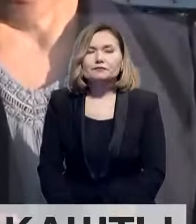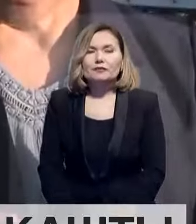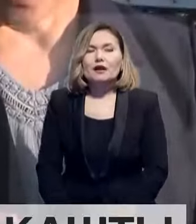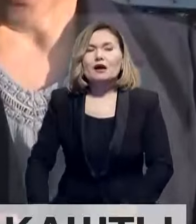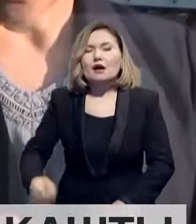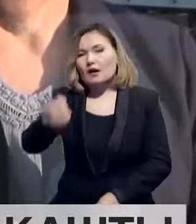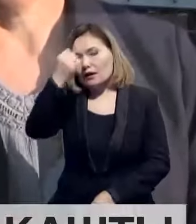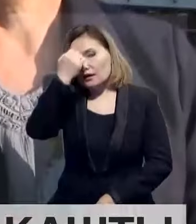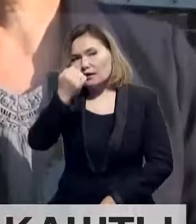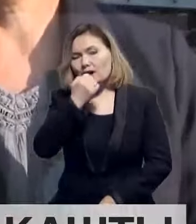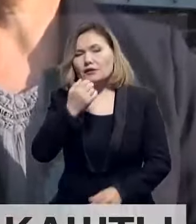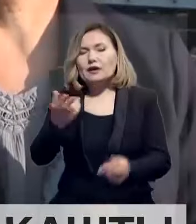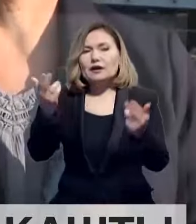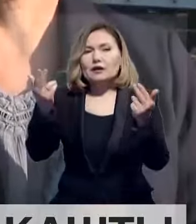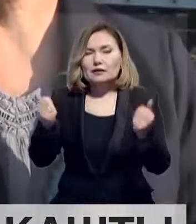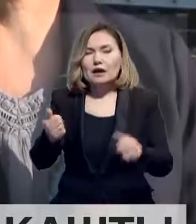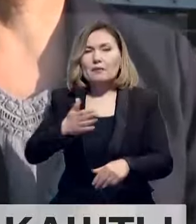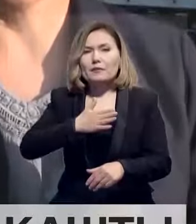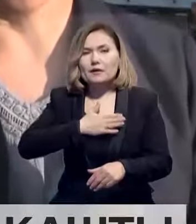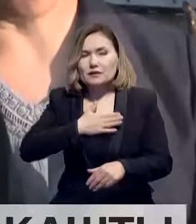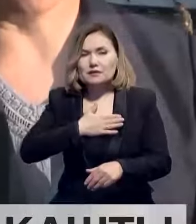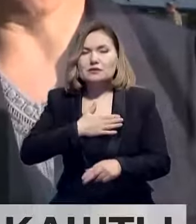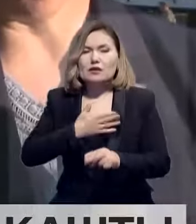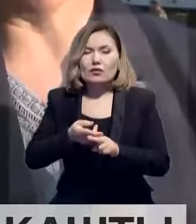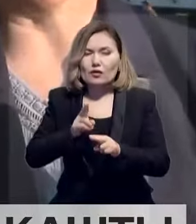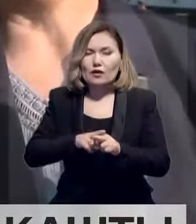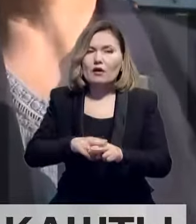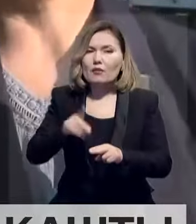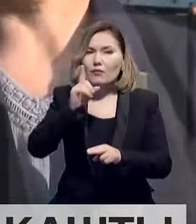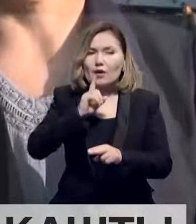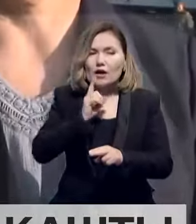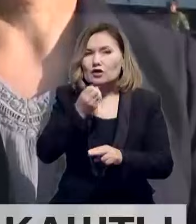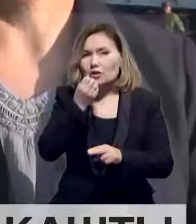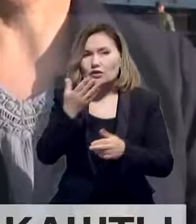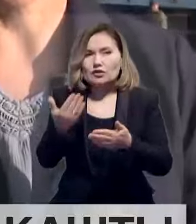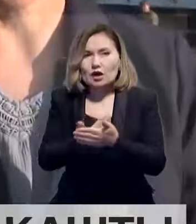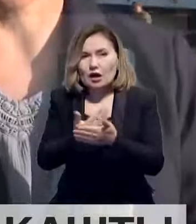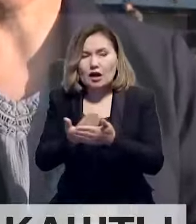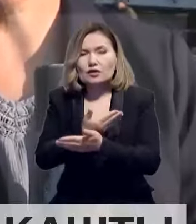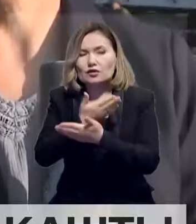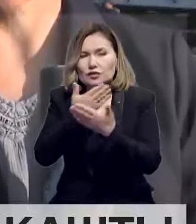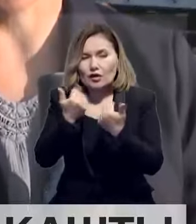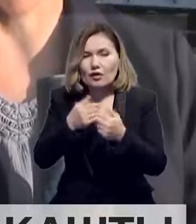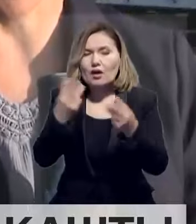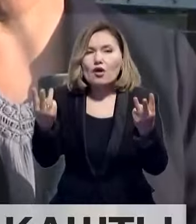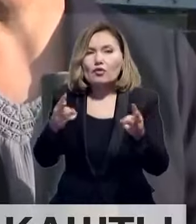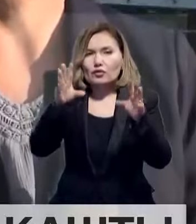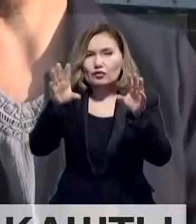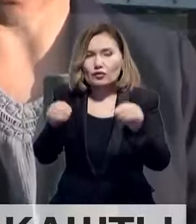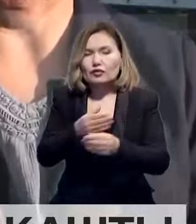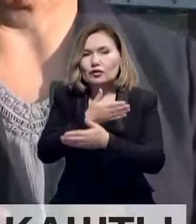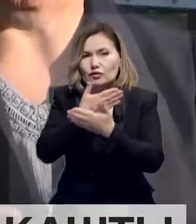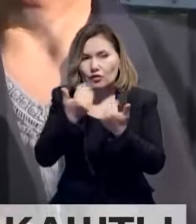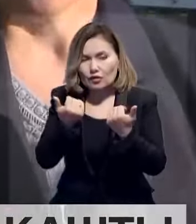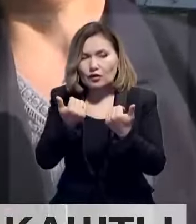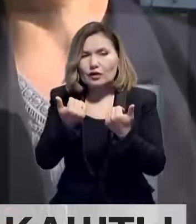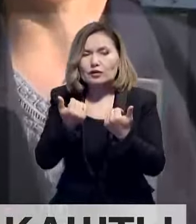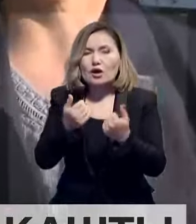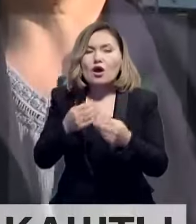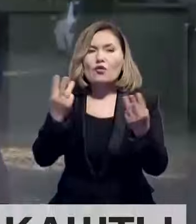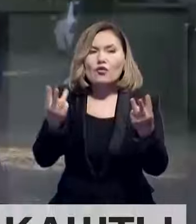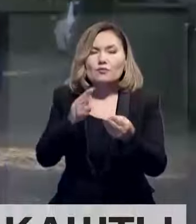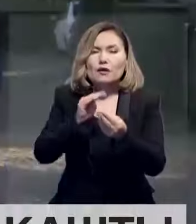Рахмет. Енді бізде сүйіншілейтіндей жаңалық болмай тұр. Өрт әлі ауыздықталған жоқ, оқшауланған жоқ.